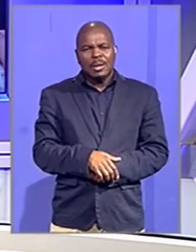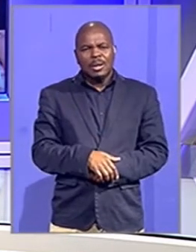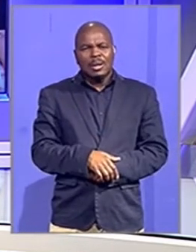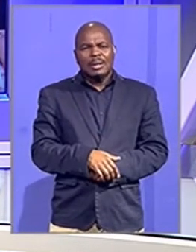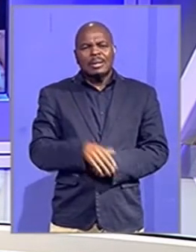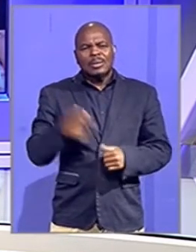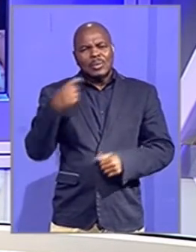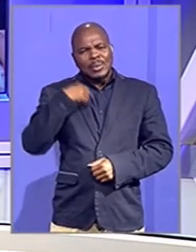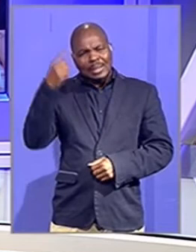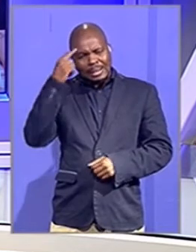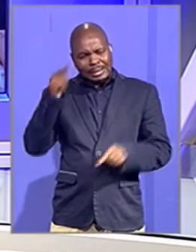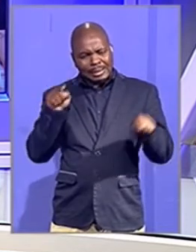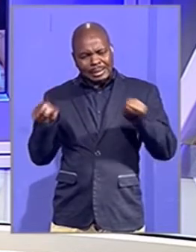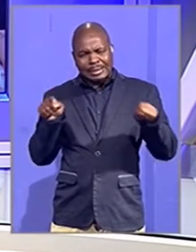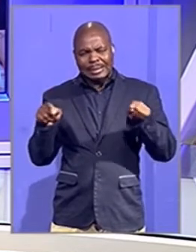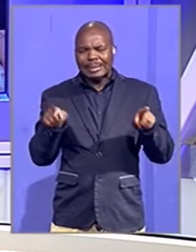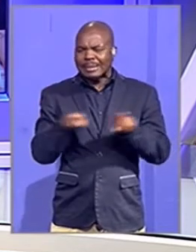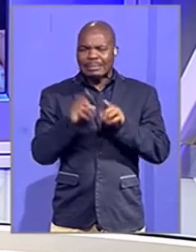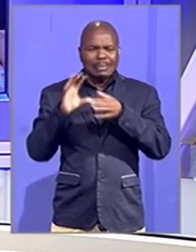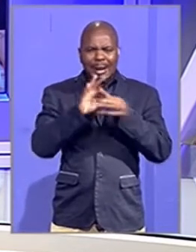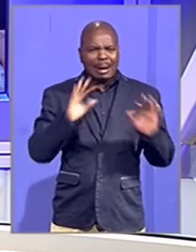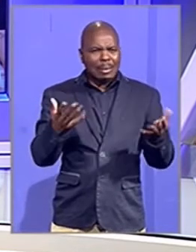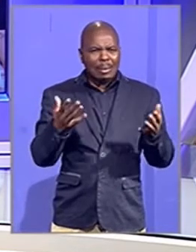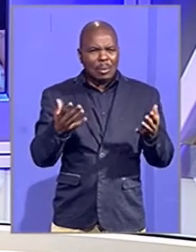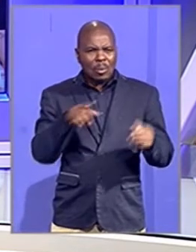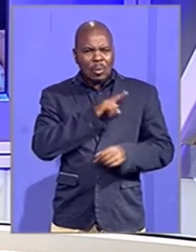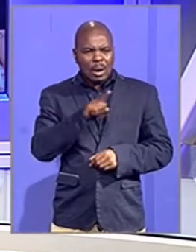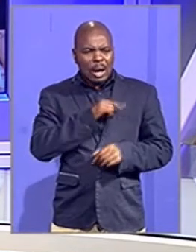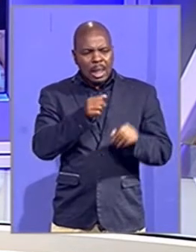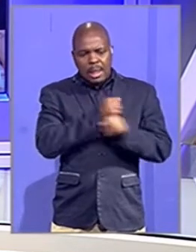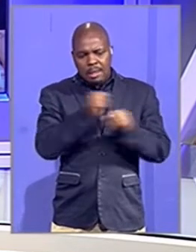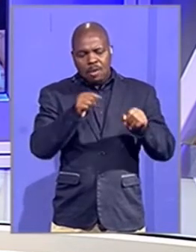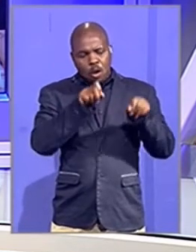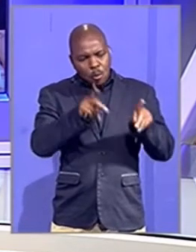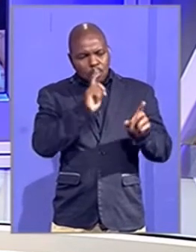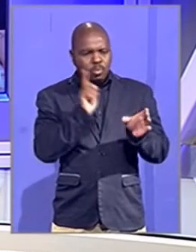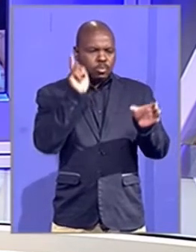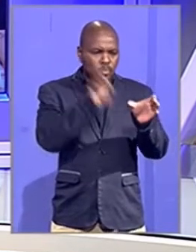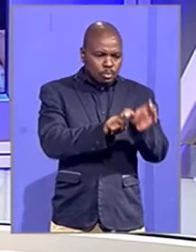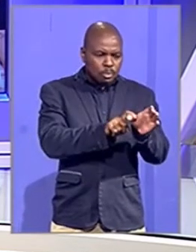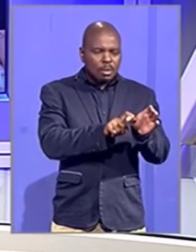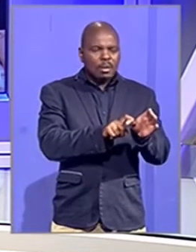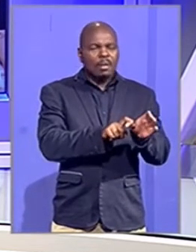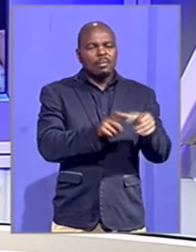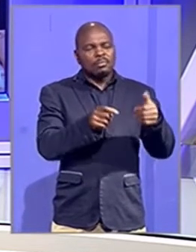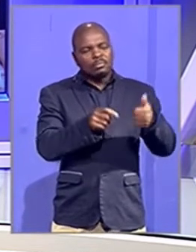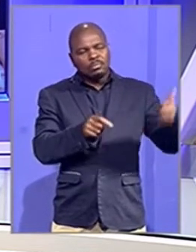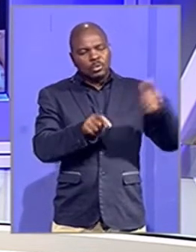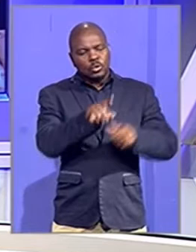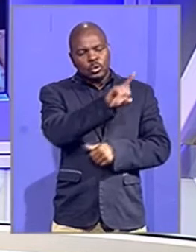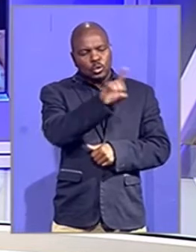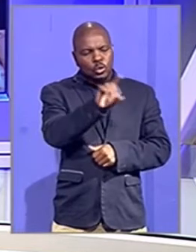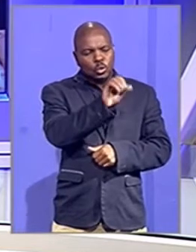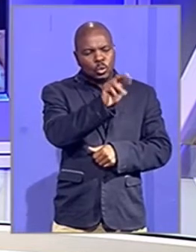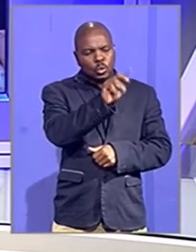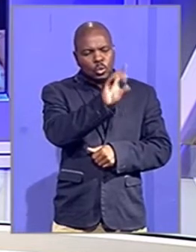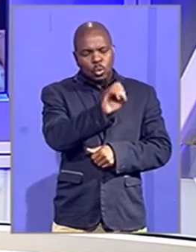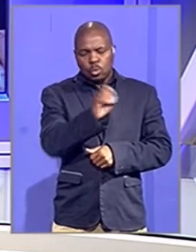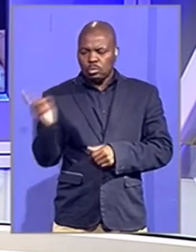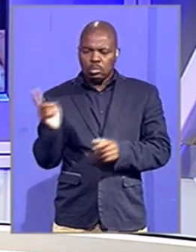re ka nyalantšha bja molato le gore ga se a hlwa a fiwa sebaka seo sa go hlatsela pele ga modulasetulo wa komišene Raymond Zondo